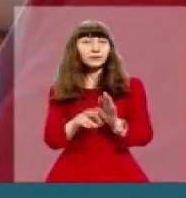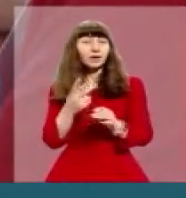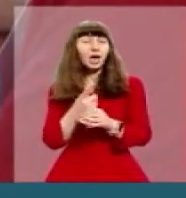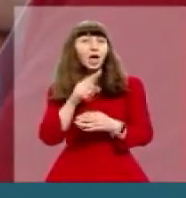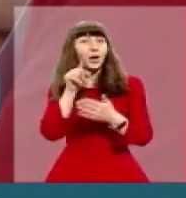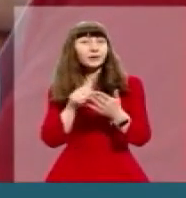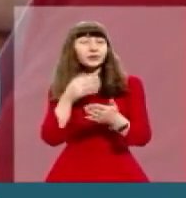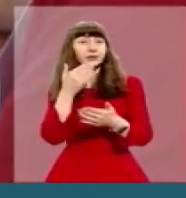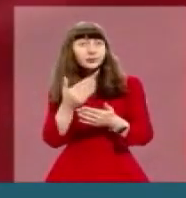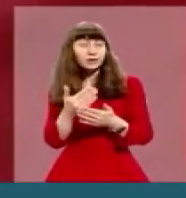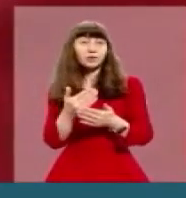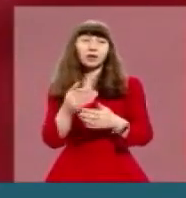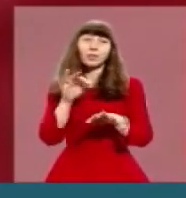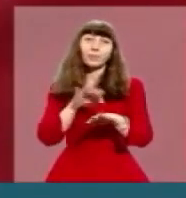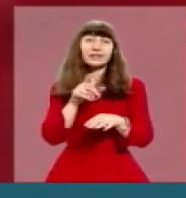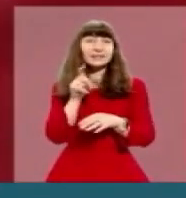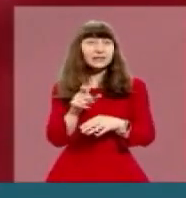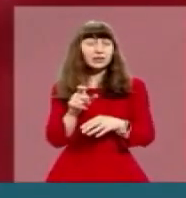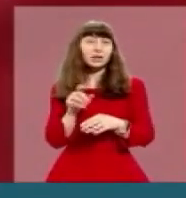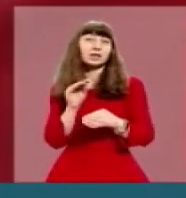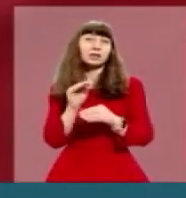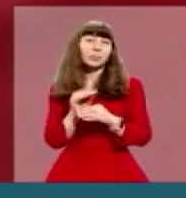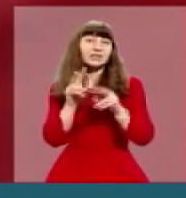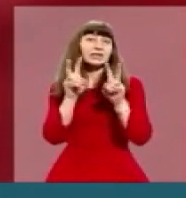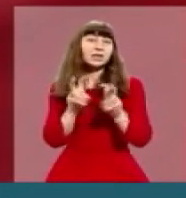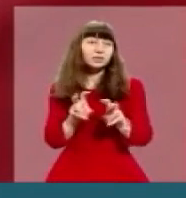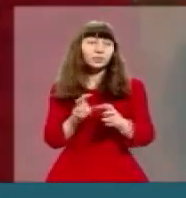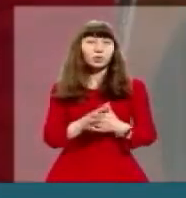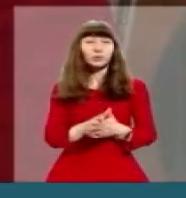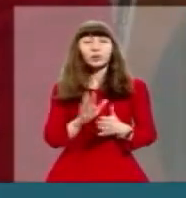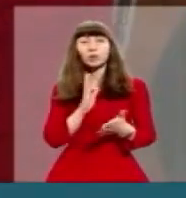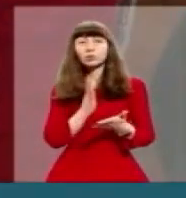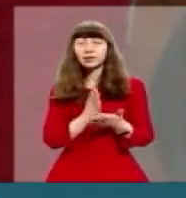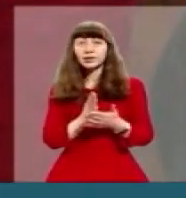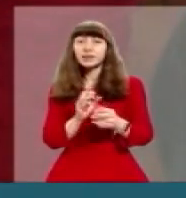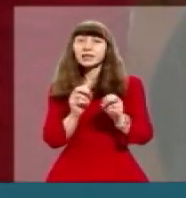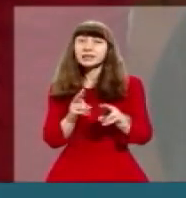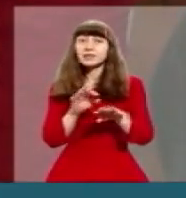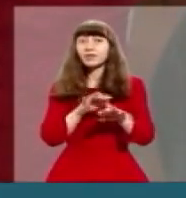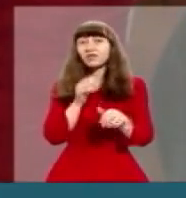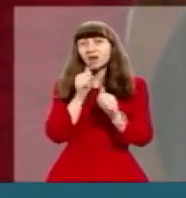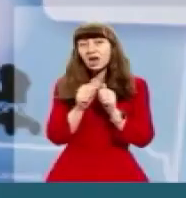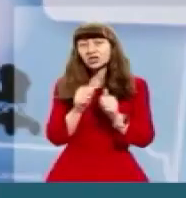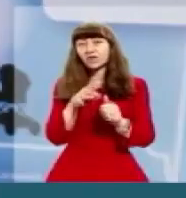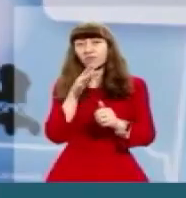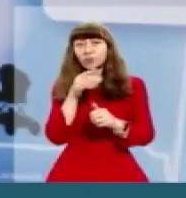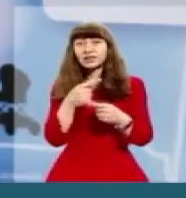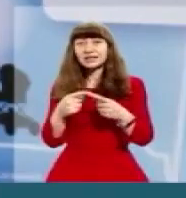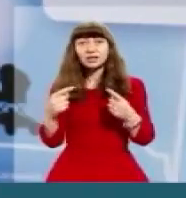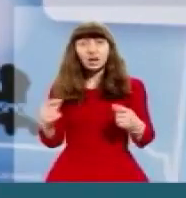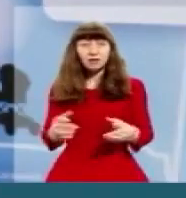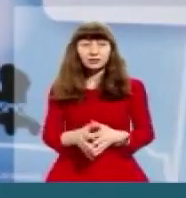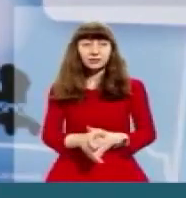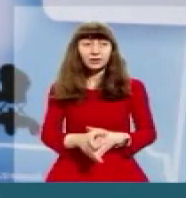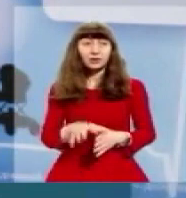и экспресс-диагностики пациенты проходят дополнительный осмотр, поскольку риски заболеваний в каждом возрасте разные. Все